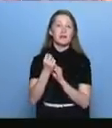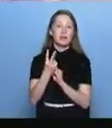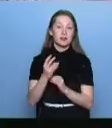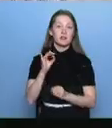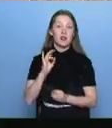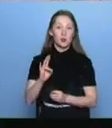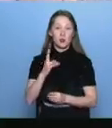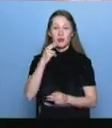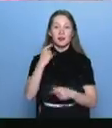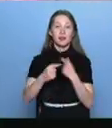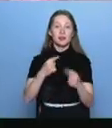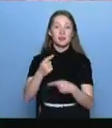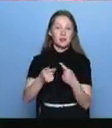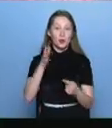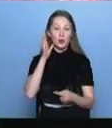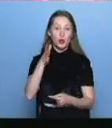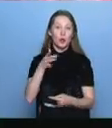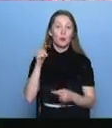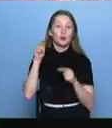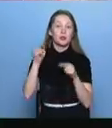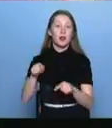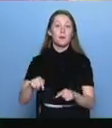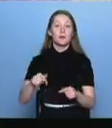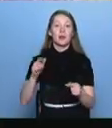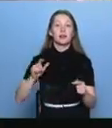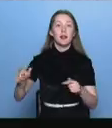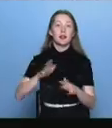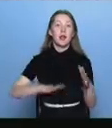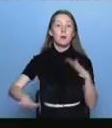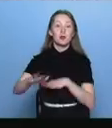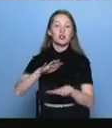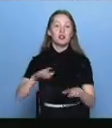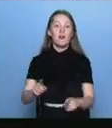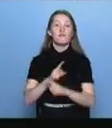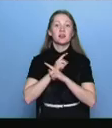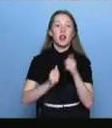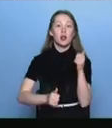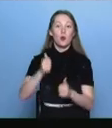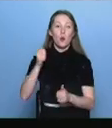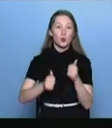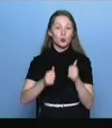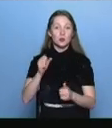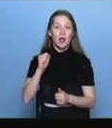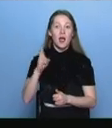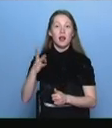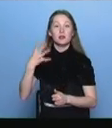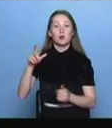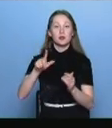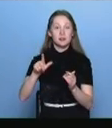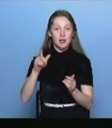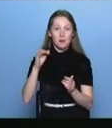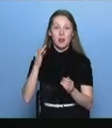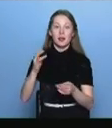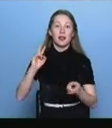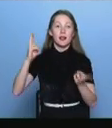Традиционно пройдет Ижевский велопарад. На набережной состоится финал конкурса по скоростной сборке АК-47 и фестиваль брейк-данса.